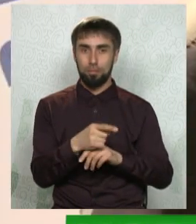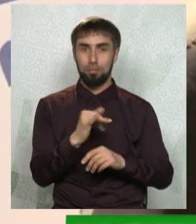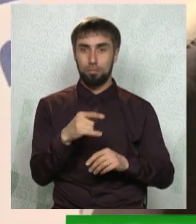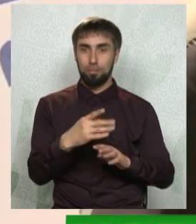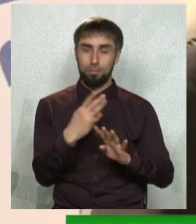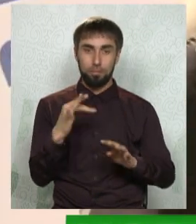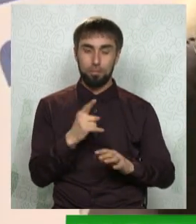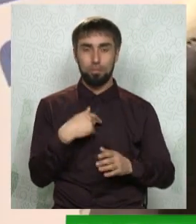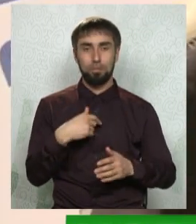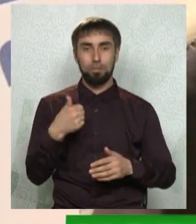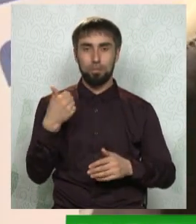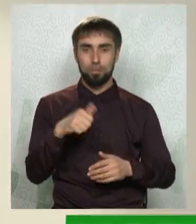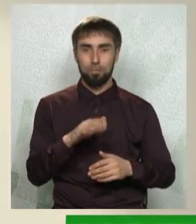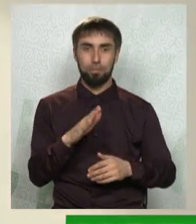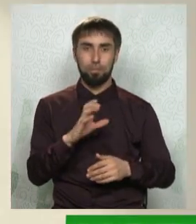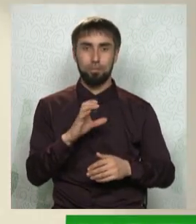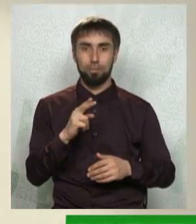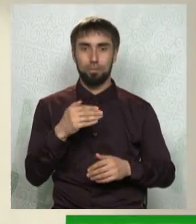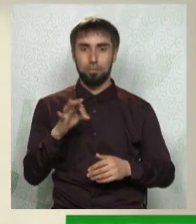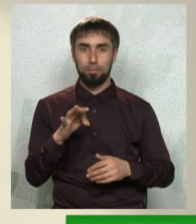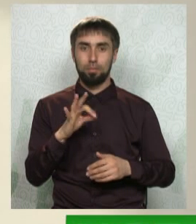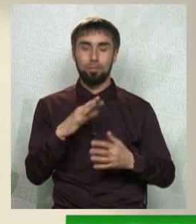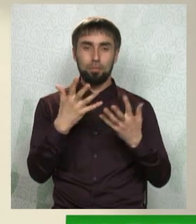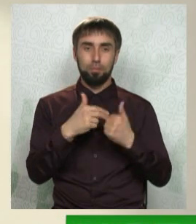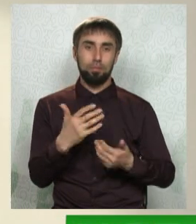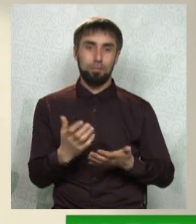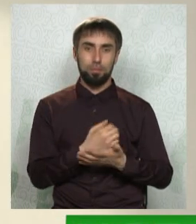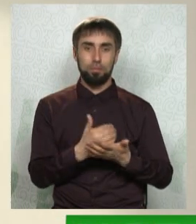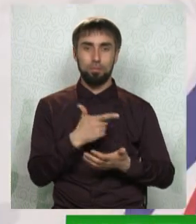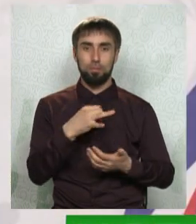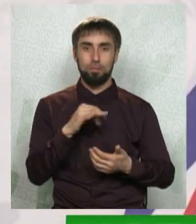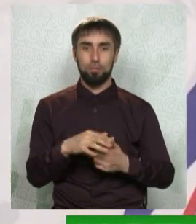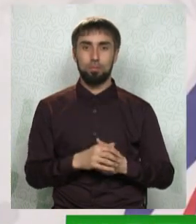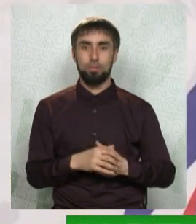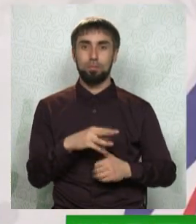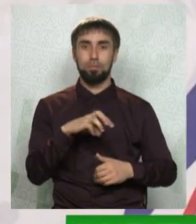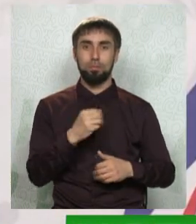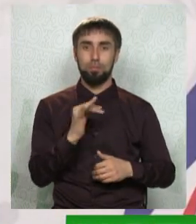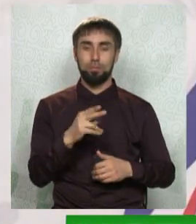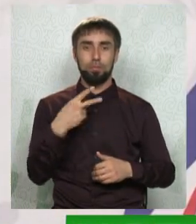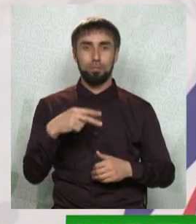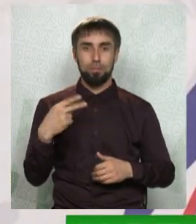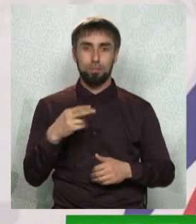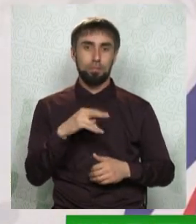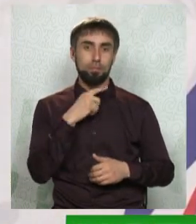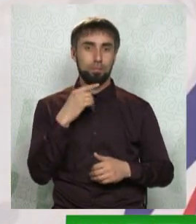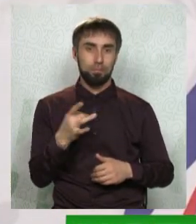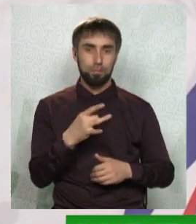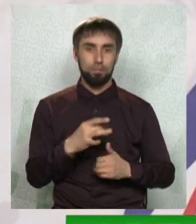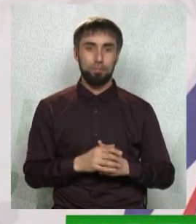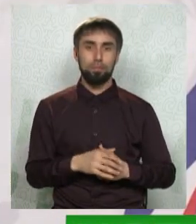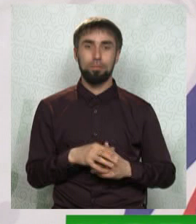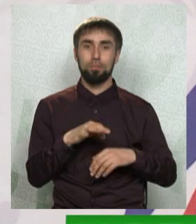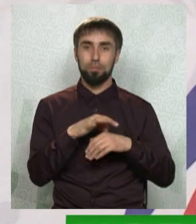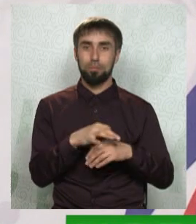наш регион занял первое место в СКФО по количеству выигранных грантов. Машук 2020 для Республики Ингушетия